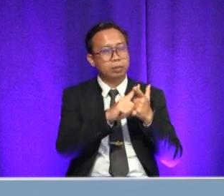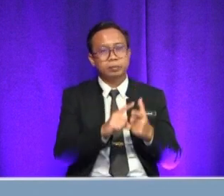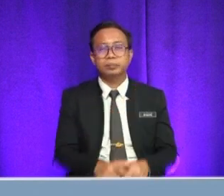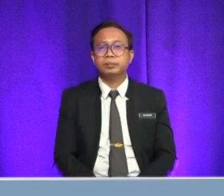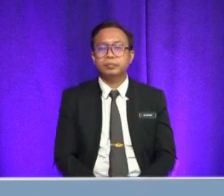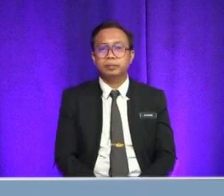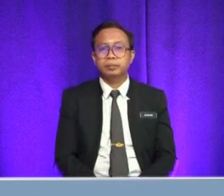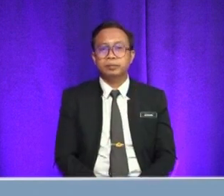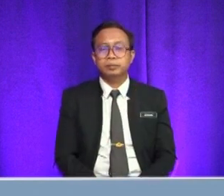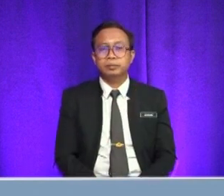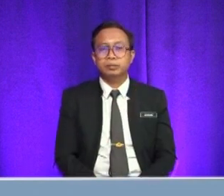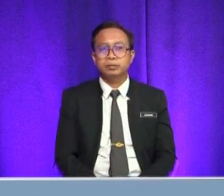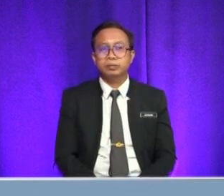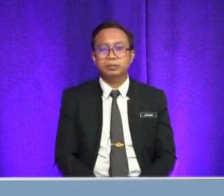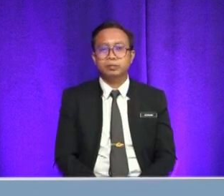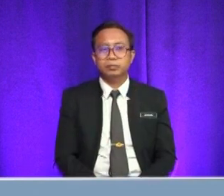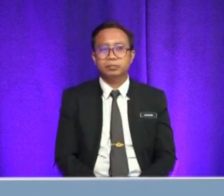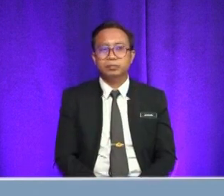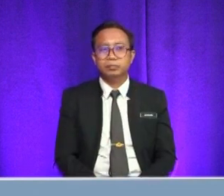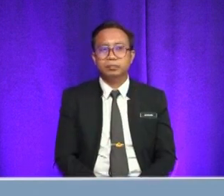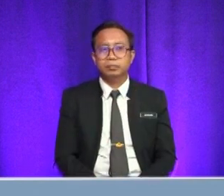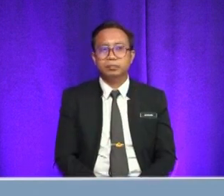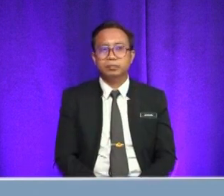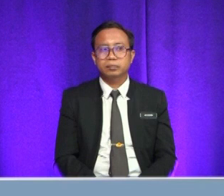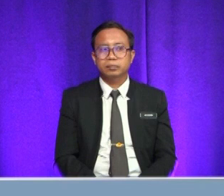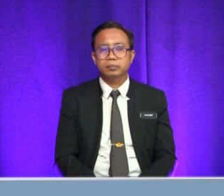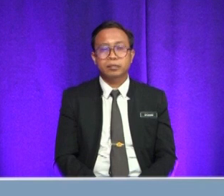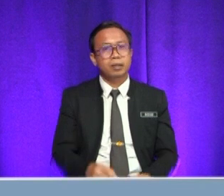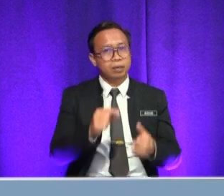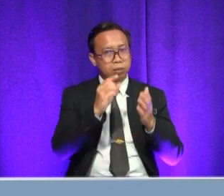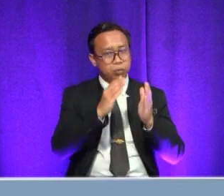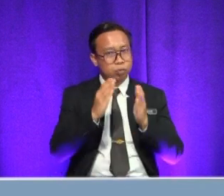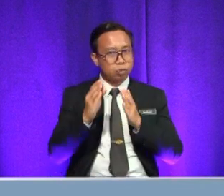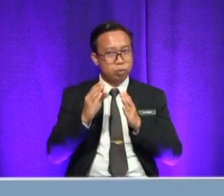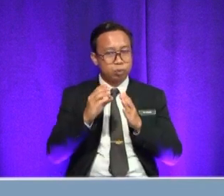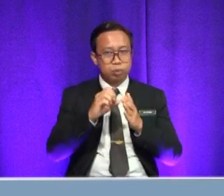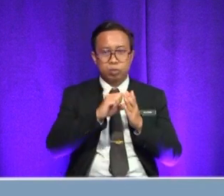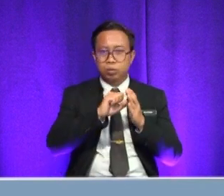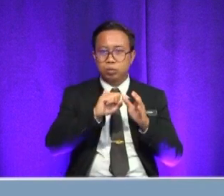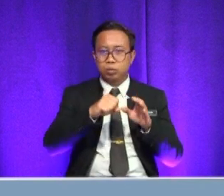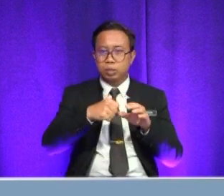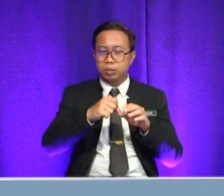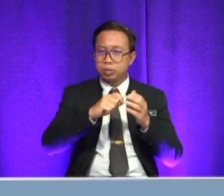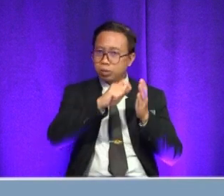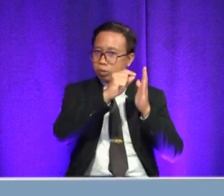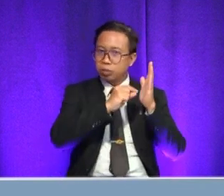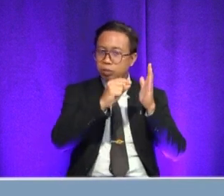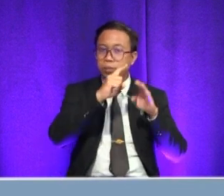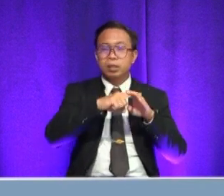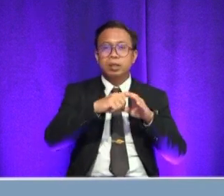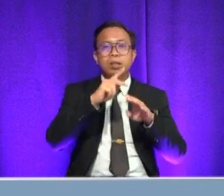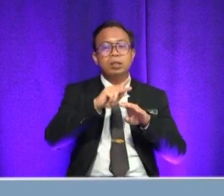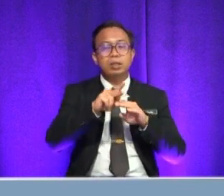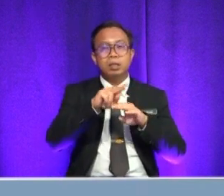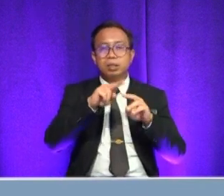Okey, Mifzal. Okey, tak apa. Lepas ni Solihin Laraskan suis pilihan pada kedudukan ohm. Okey, betul.